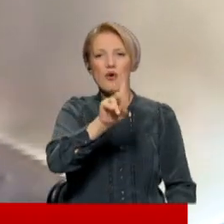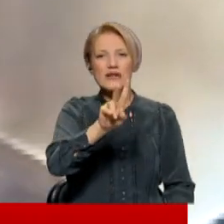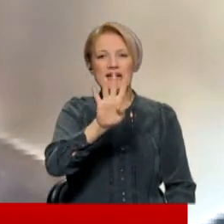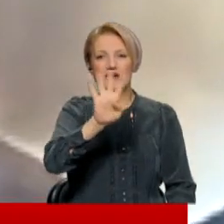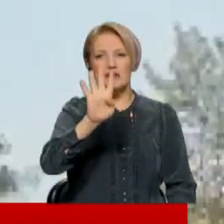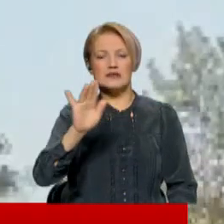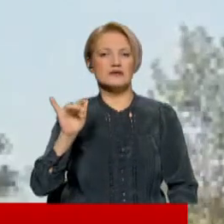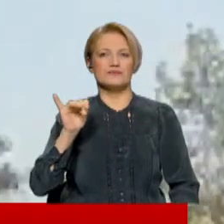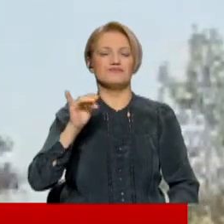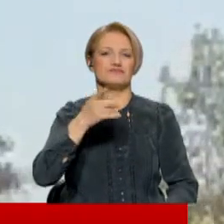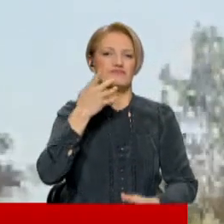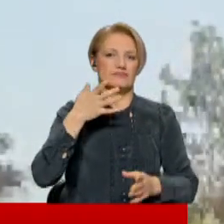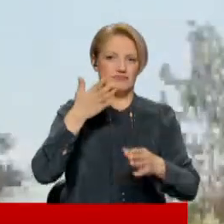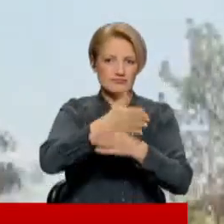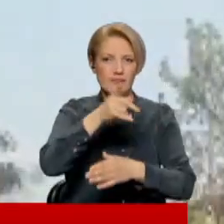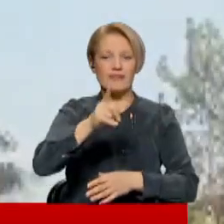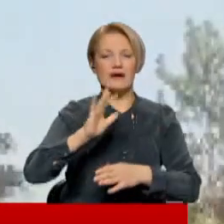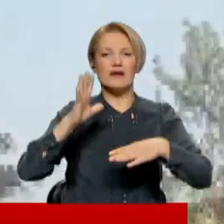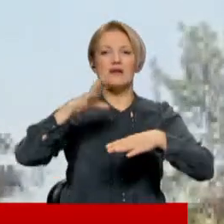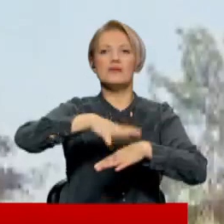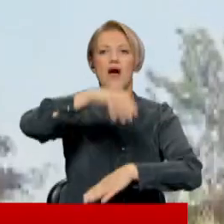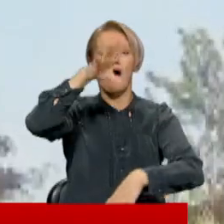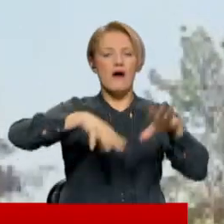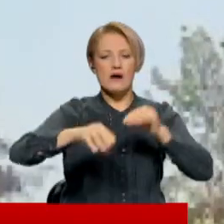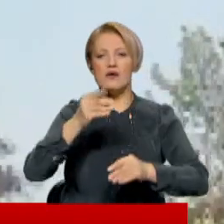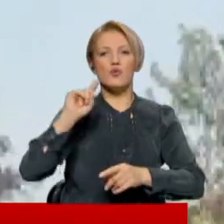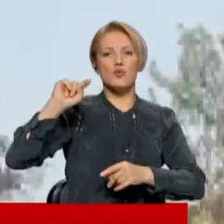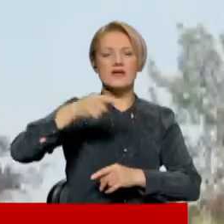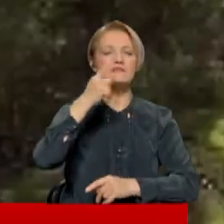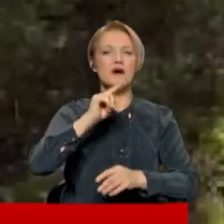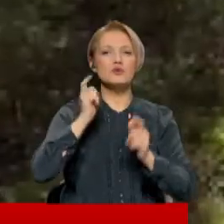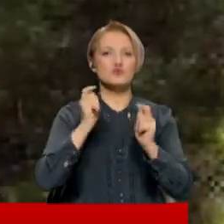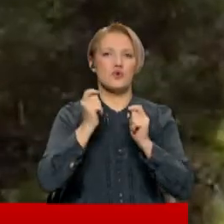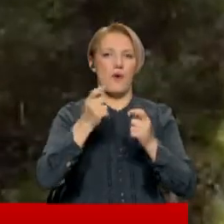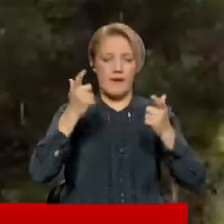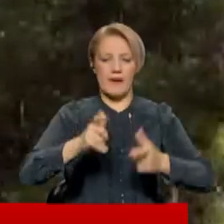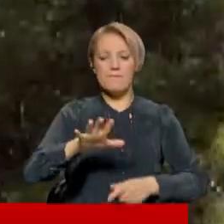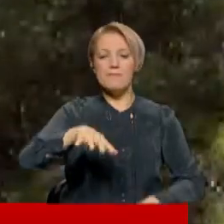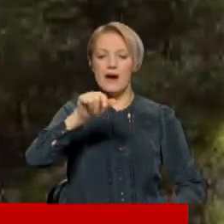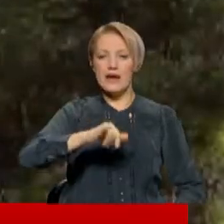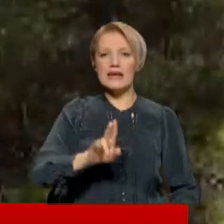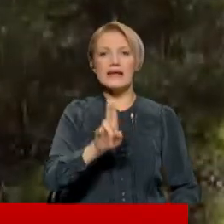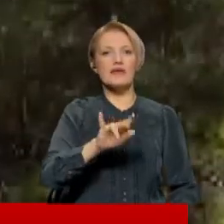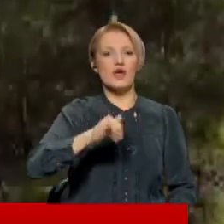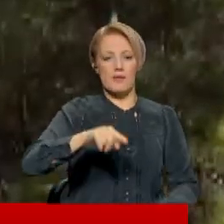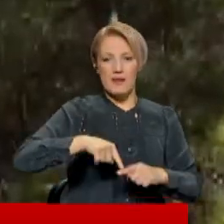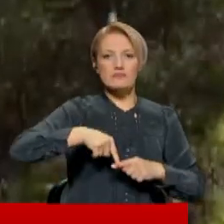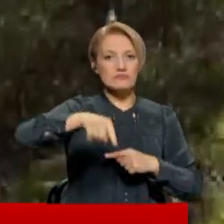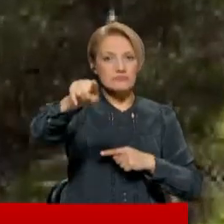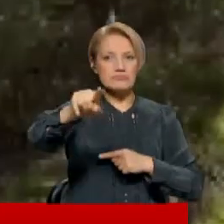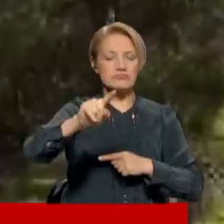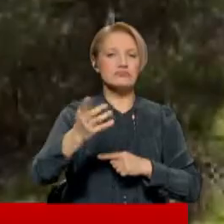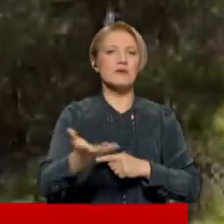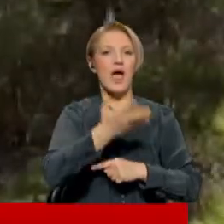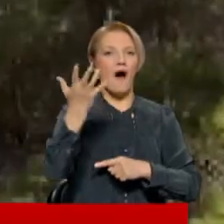açıkladı kameralara. Dağlık ve ulaşılması zor alanda orman arazisi yanmaya başladı. Merkeze 7 kilometre uzakta yükselen alevlere